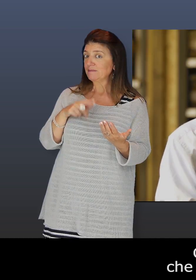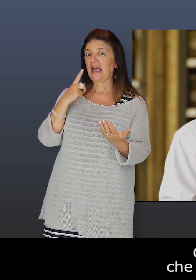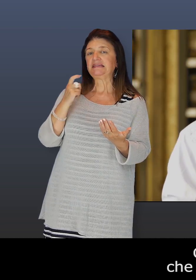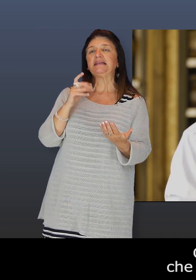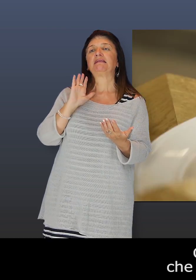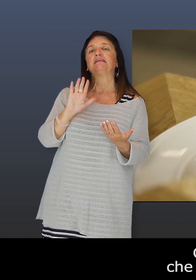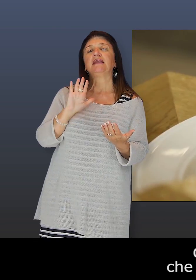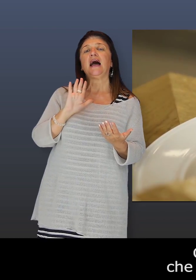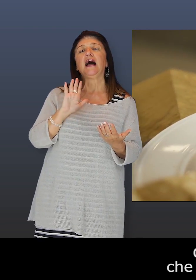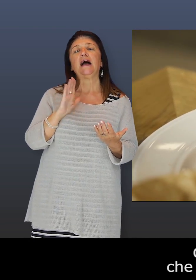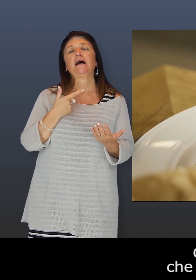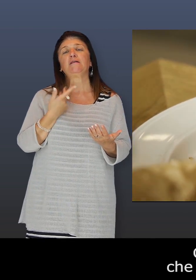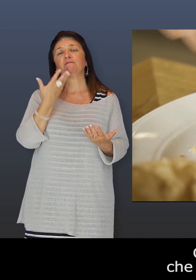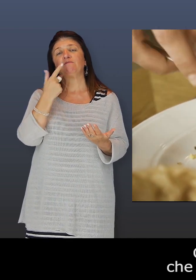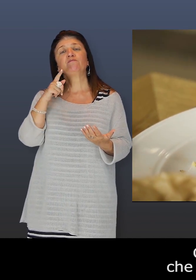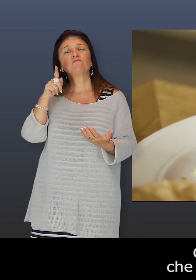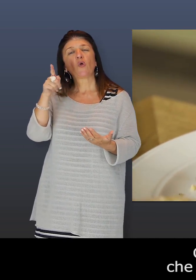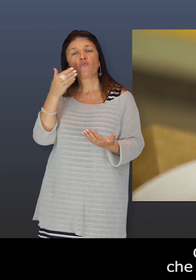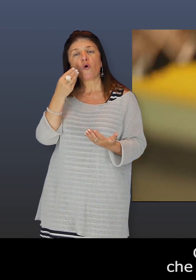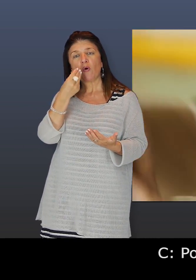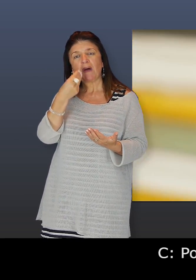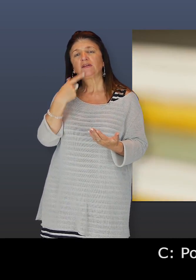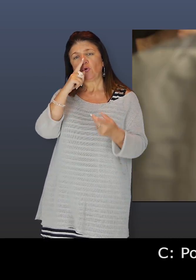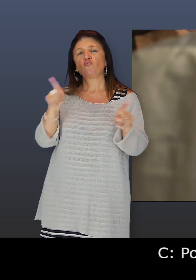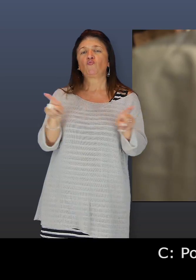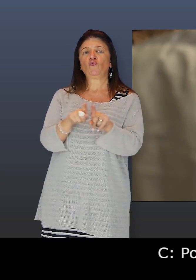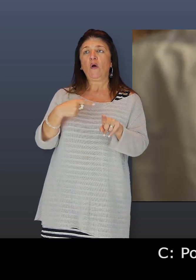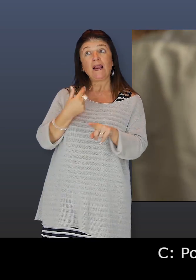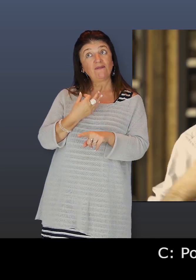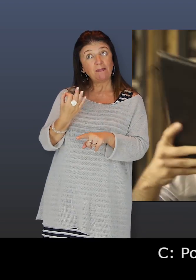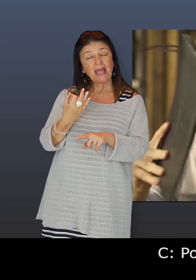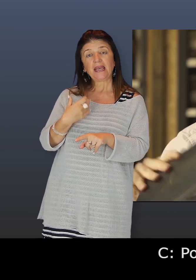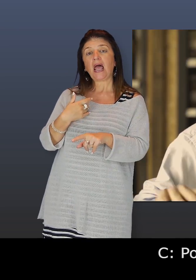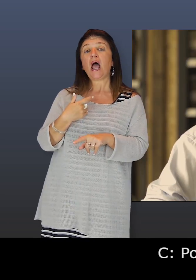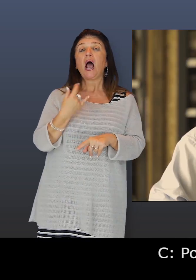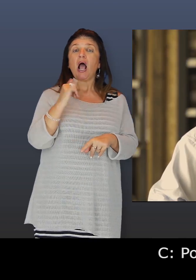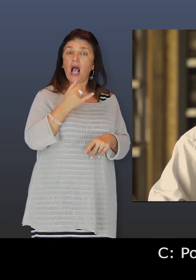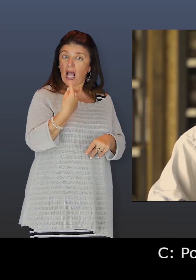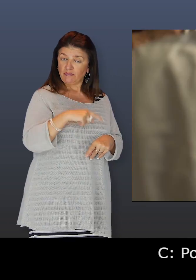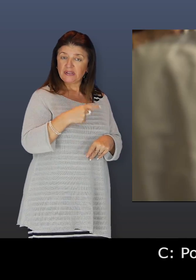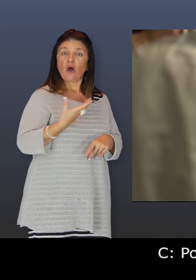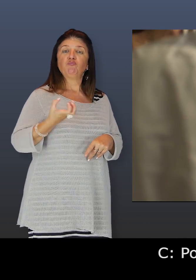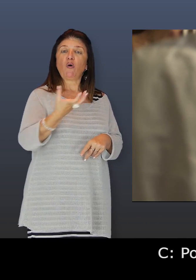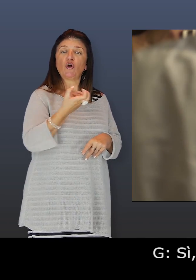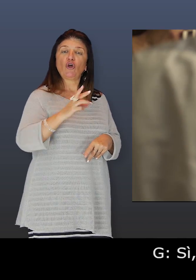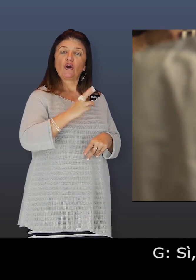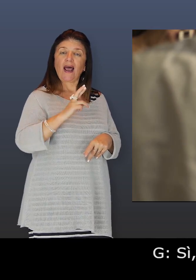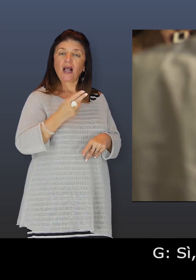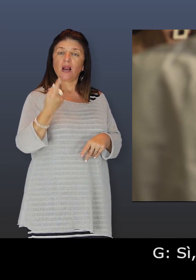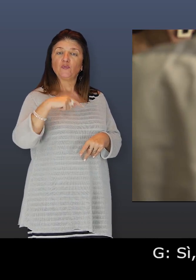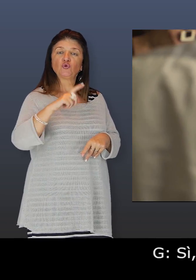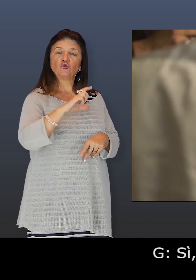Senta, prendo quello che sta mangiando il signore, va bene? Pomodori arraganati e cecina?